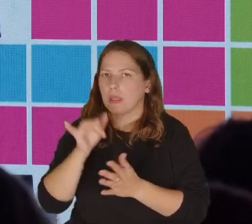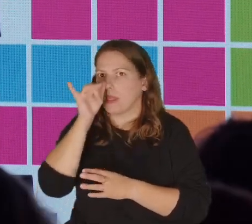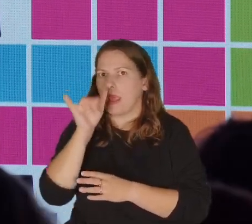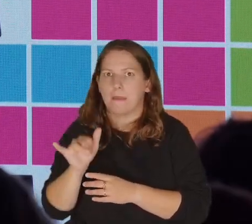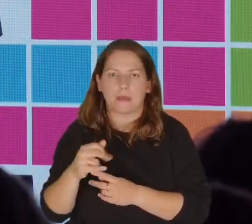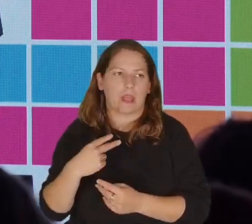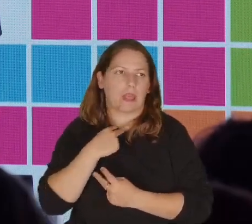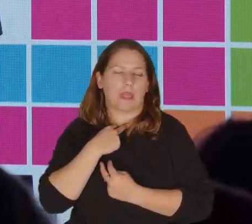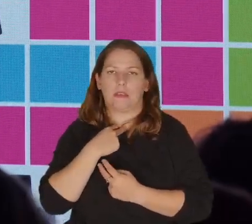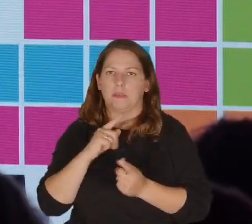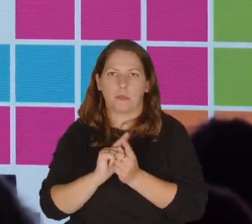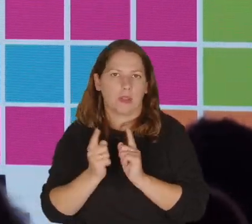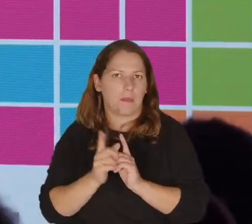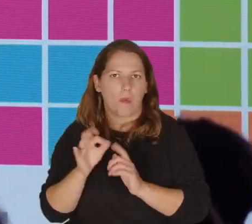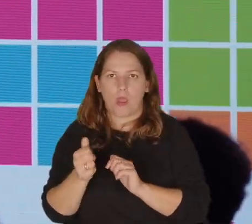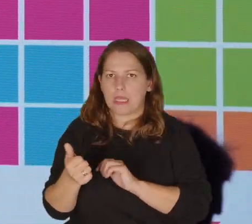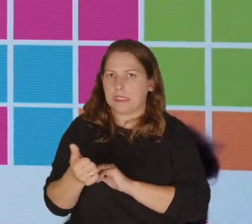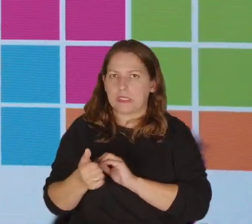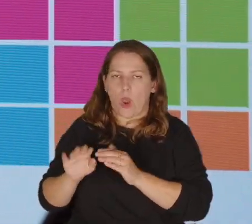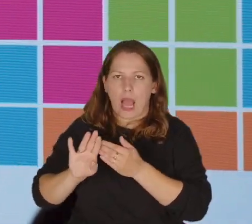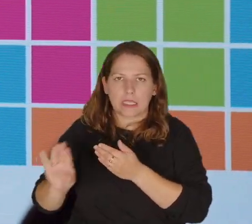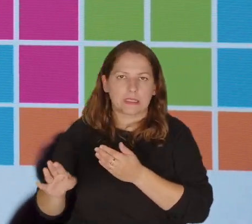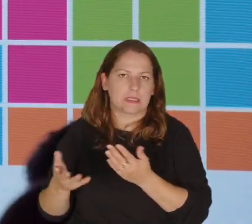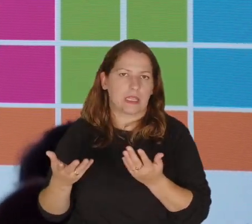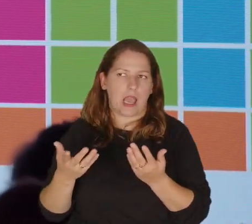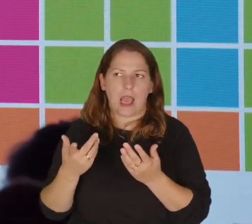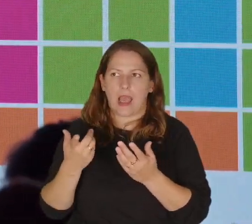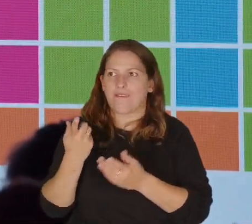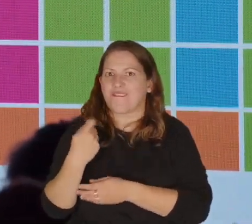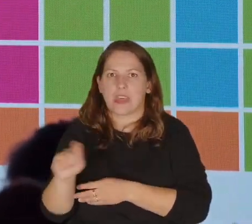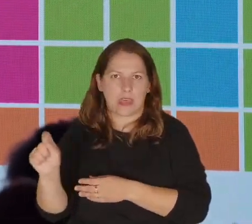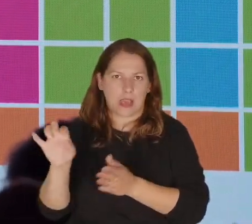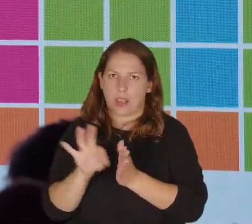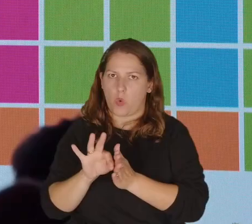udziału w spotkaniu, na przykład z powodu izolacji albo wyjazdu.